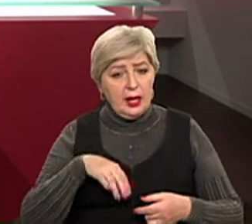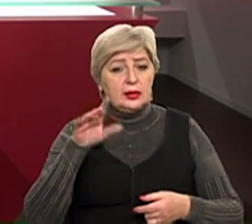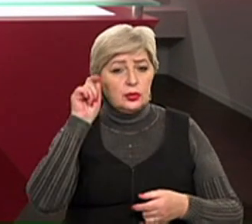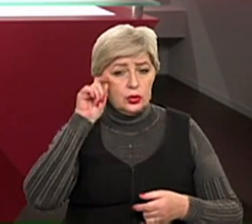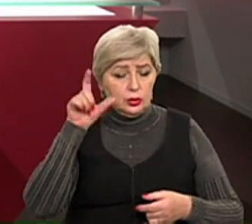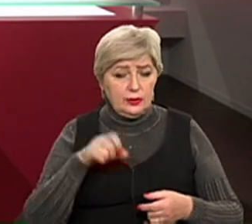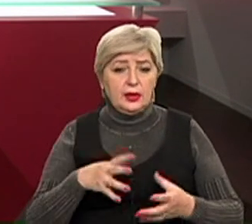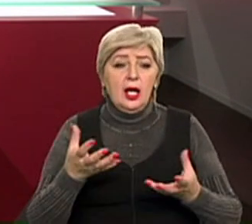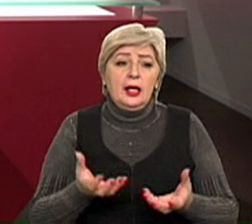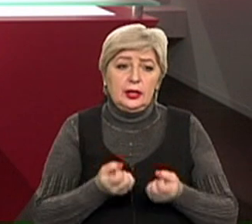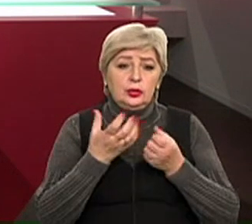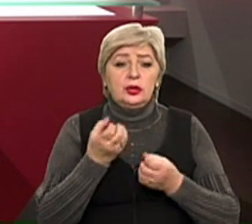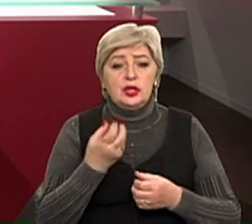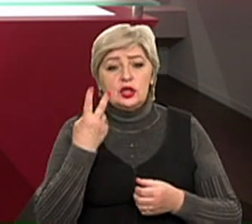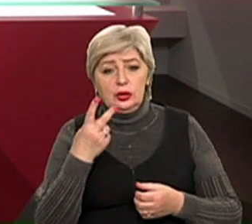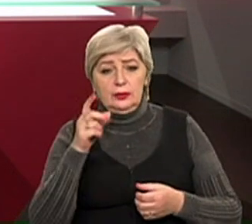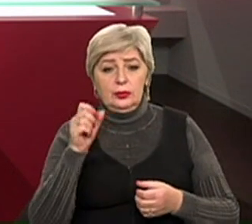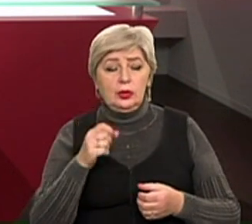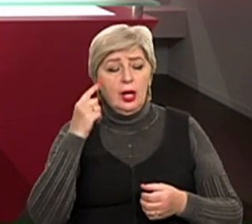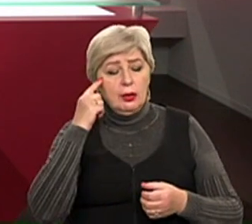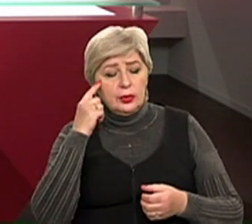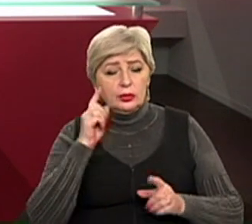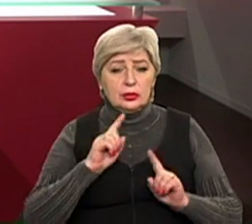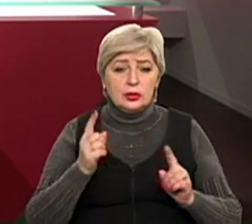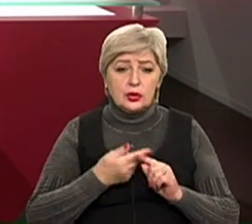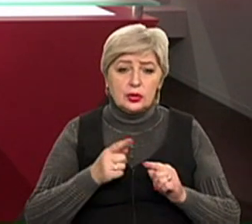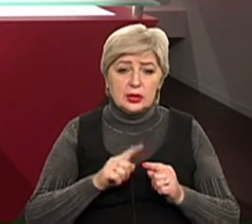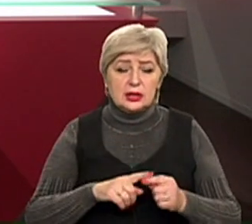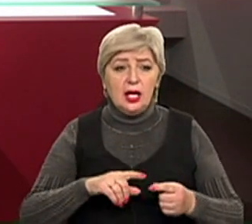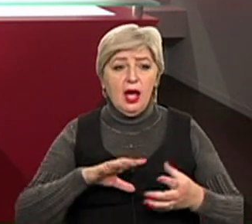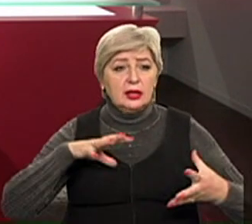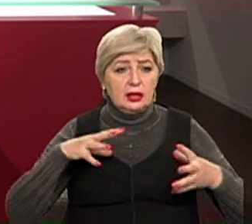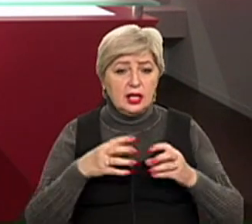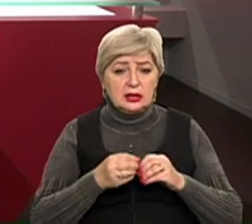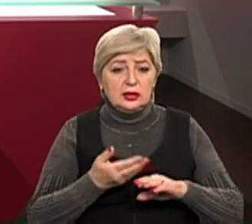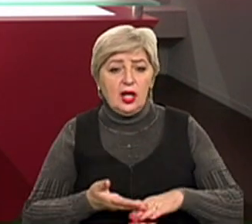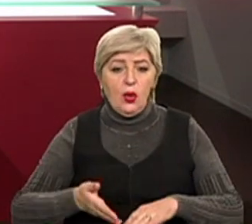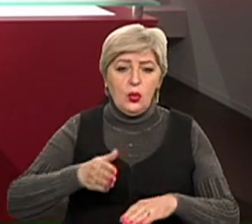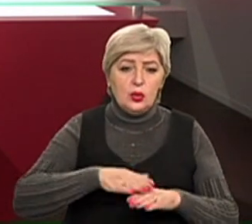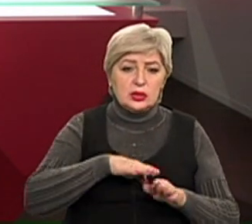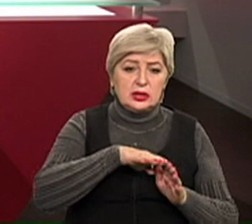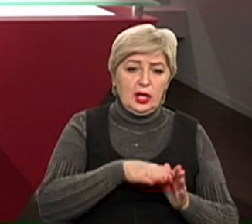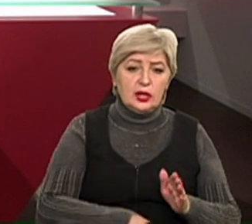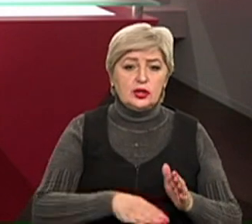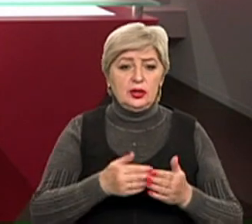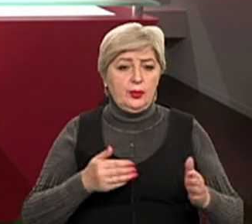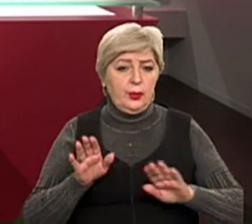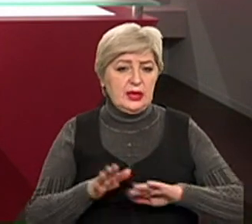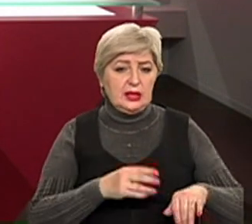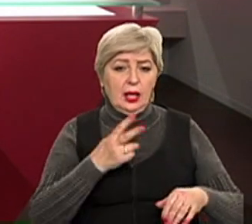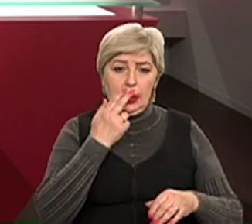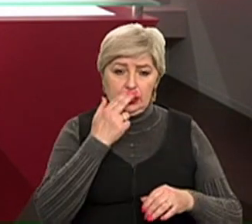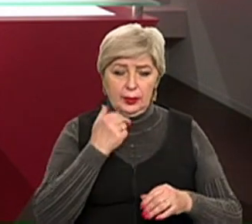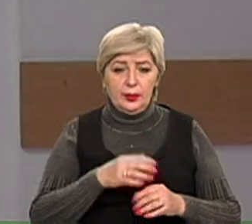пацієнтів із цим захворюванням. Лікарі підозрюють, що всі випадки – це наслідки ускладнення грипу. Деталі знає Аліна